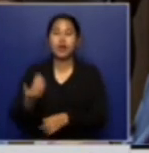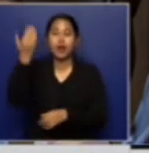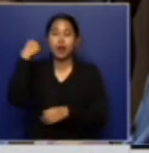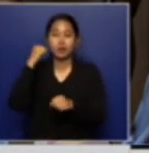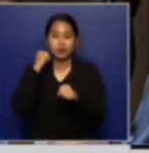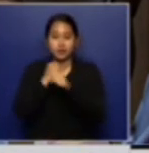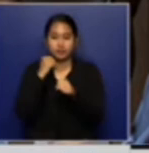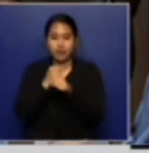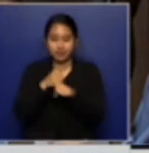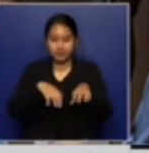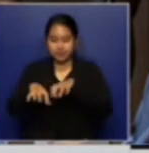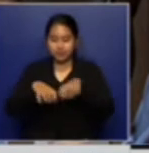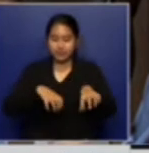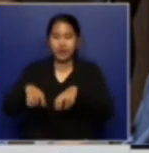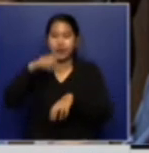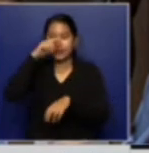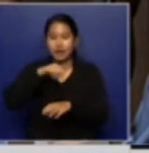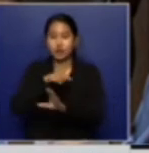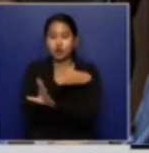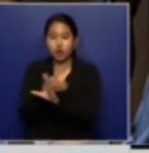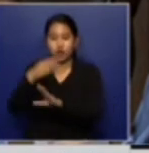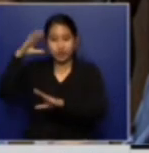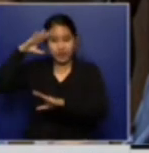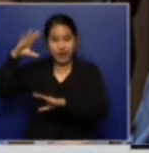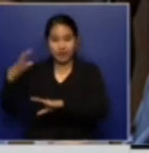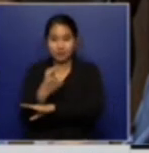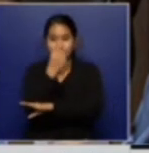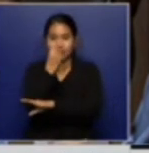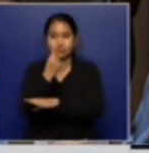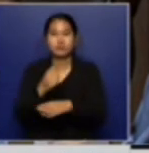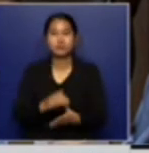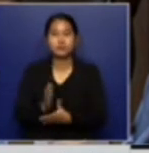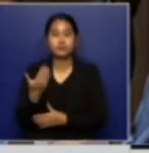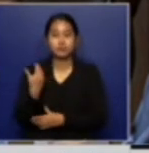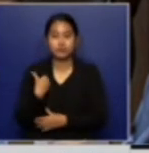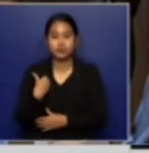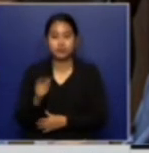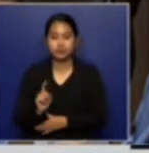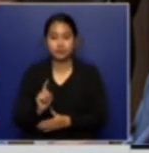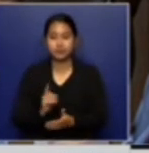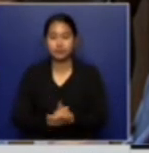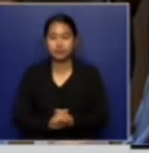ารจัดการประเทศก่อนมีการปฏิวัติรัฐประหาร